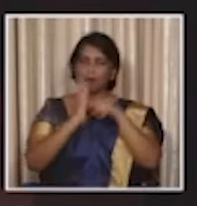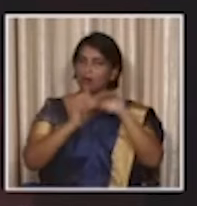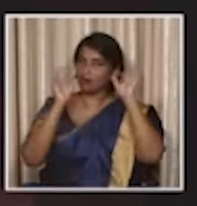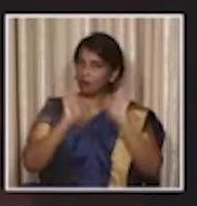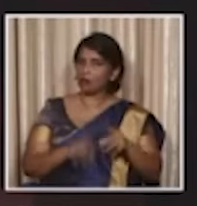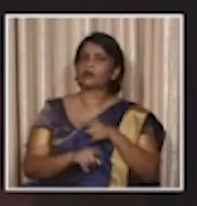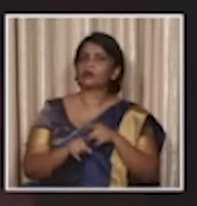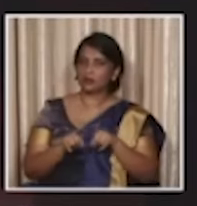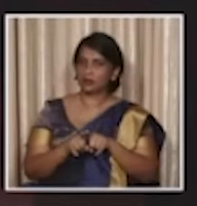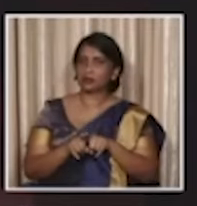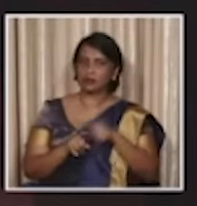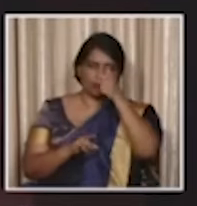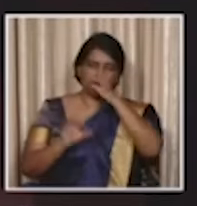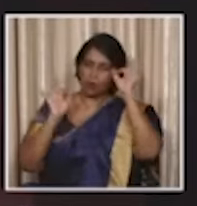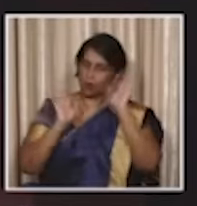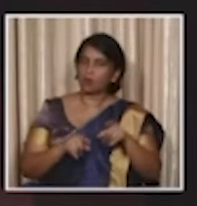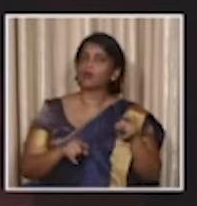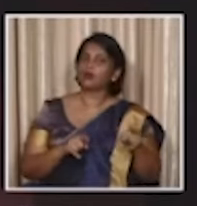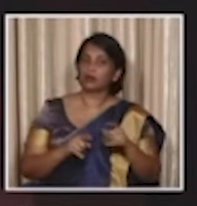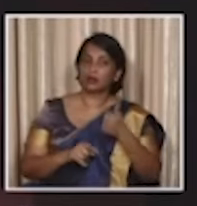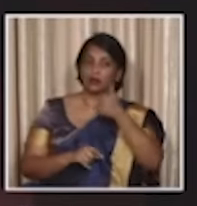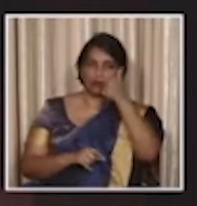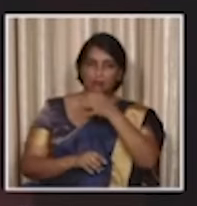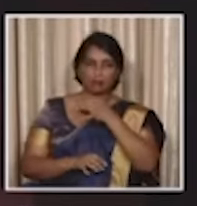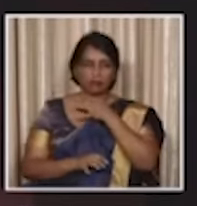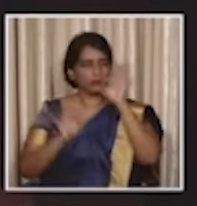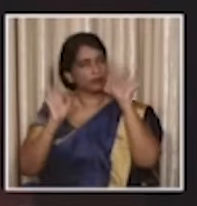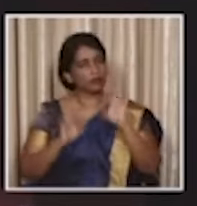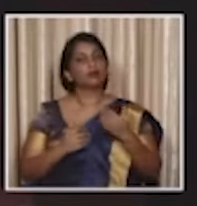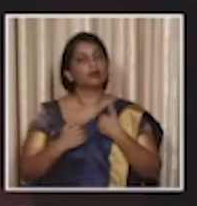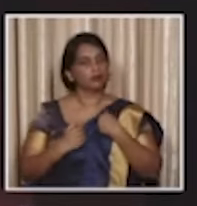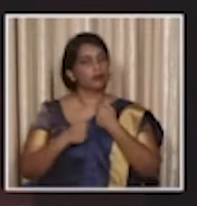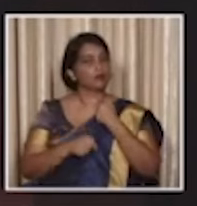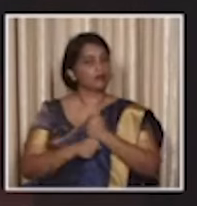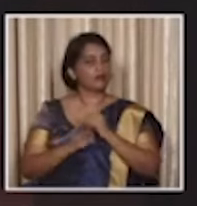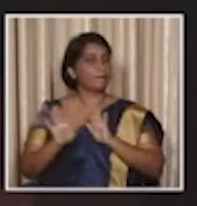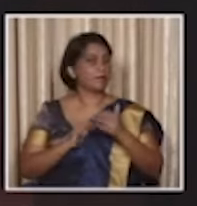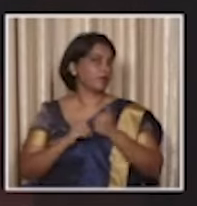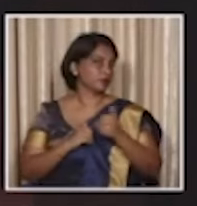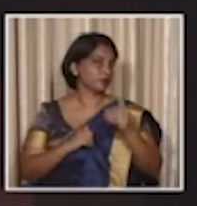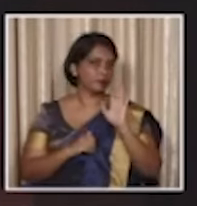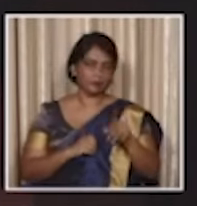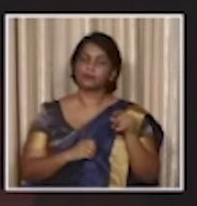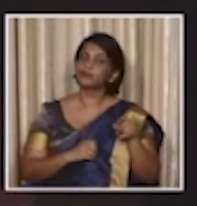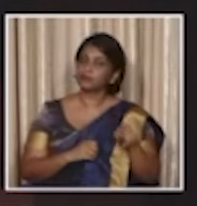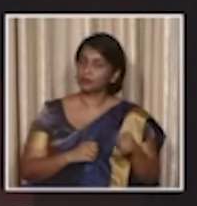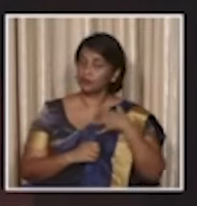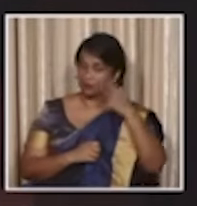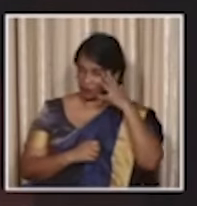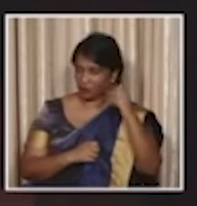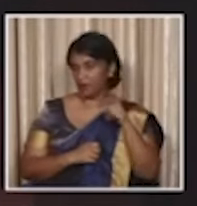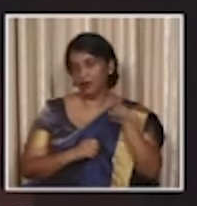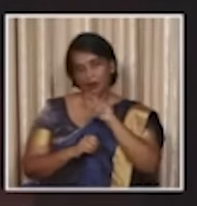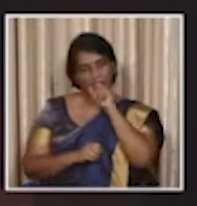යුක්තව, දූෂණයෙන් තොරව, වංචාවෙන් තොරව අපි අපේ රාජ්‍ය පාලනය ක්‍රියාත්මක කරනවා. මතක තබා